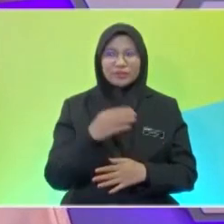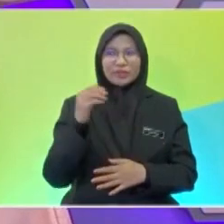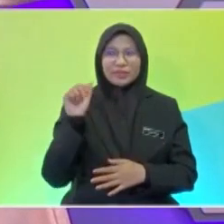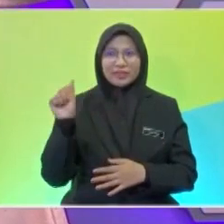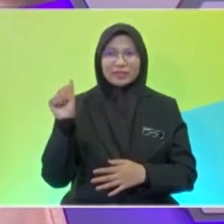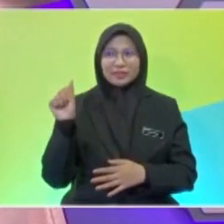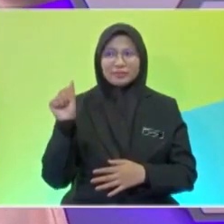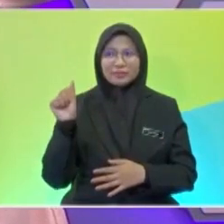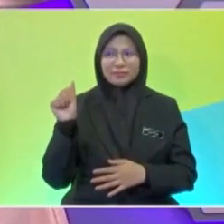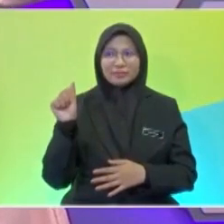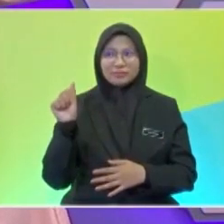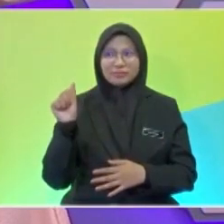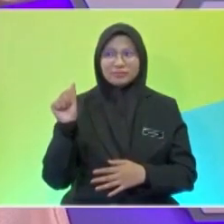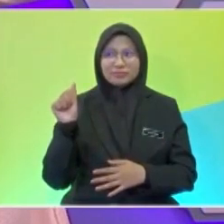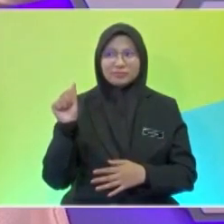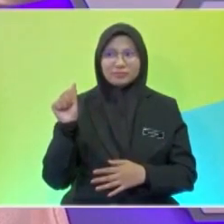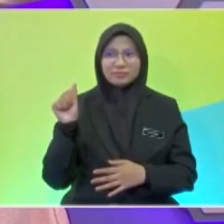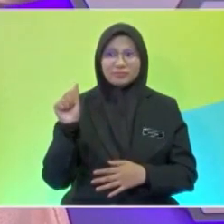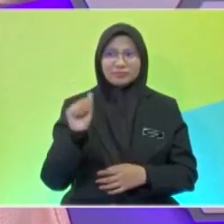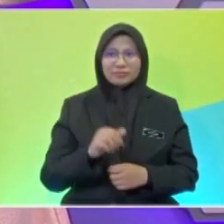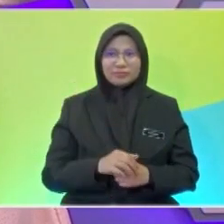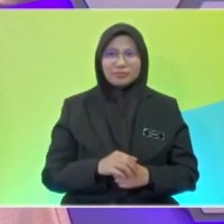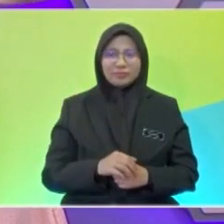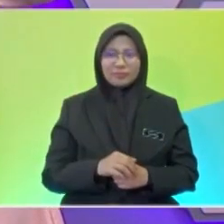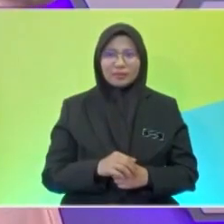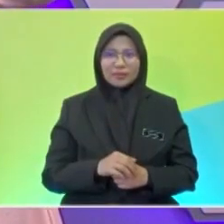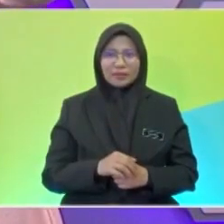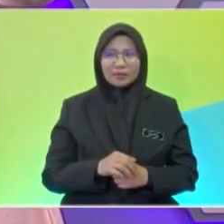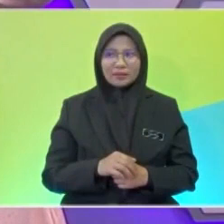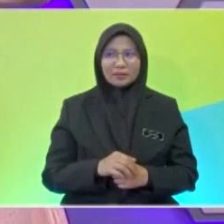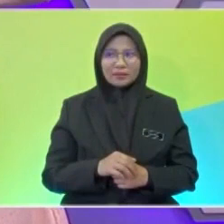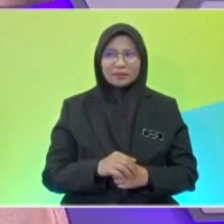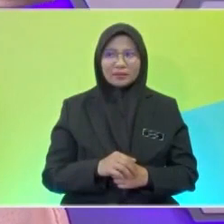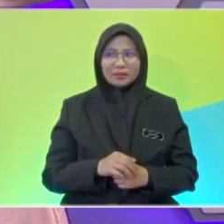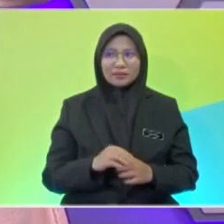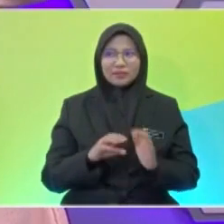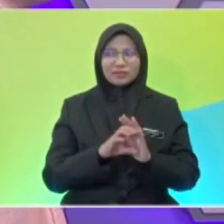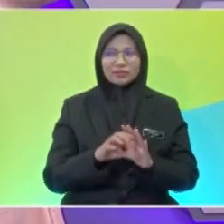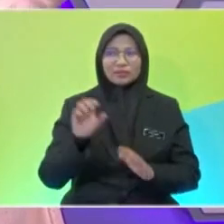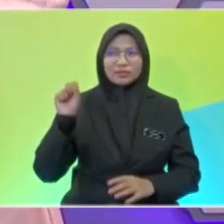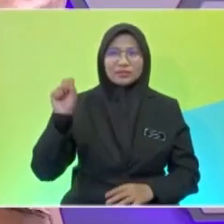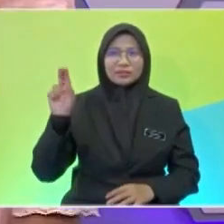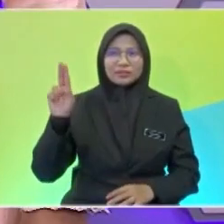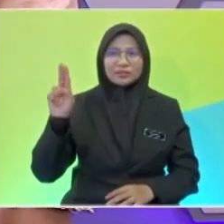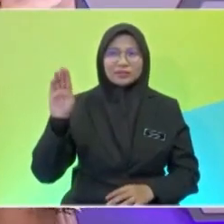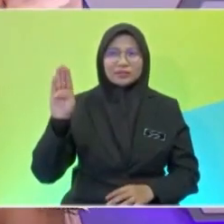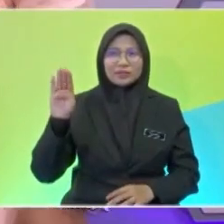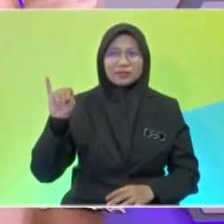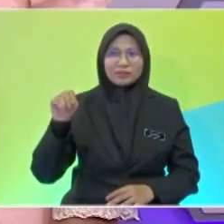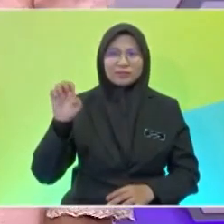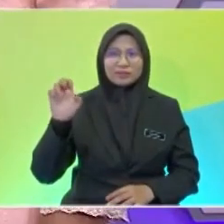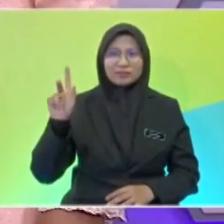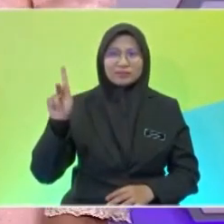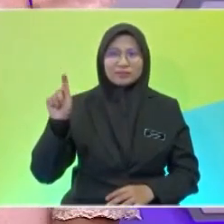Soalnya soal dan yang berbentuk eee subjective soal dan bentuk struktur Oke kita fokus pada bentuk